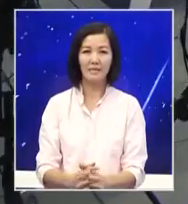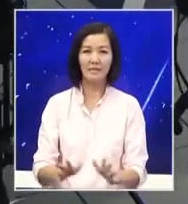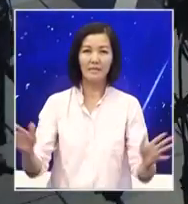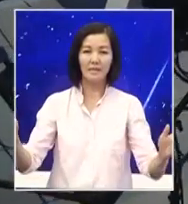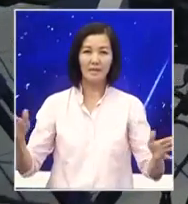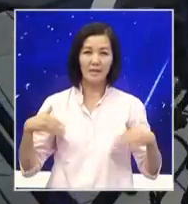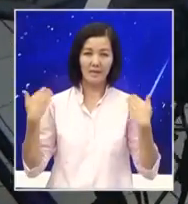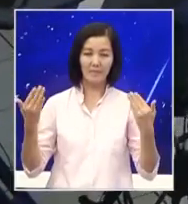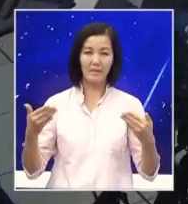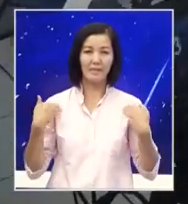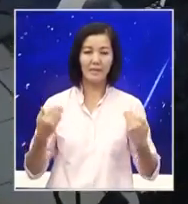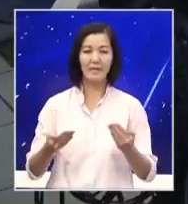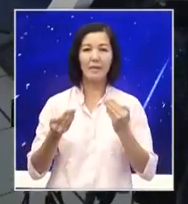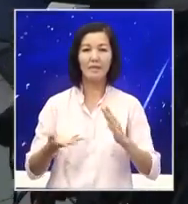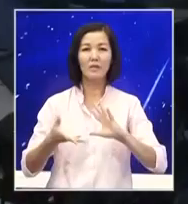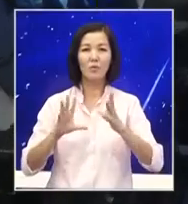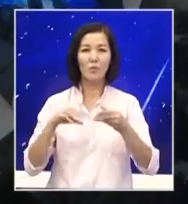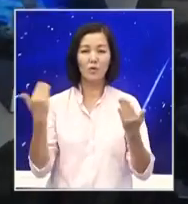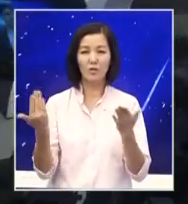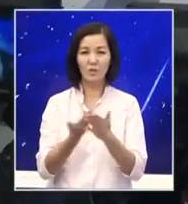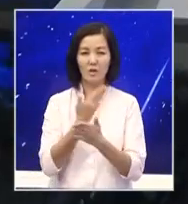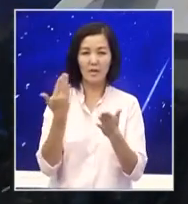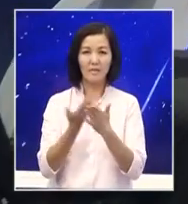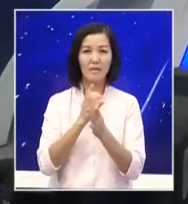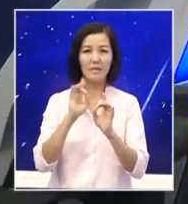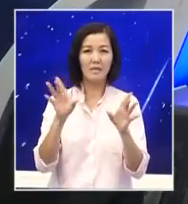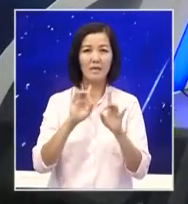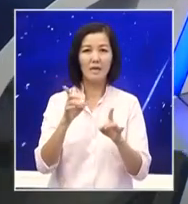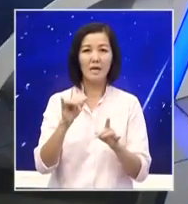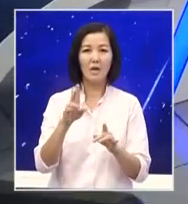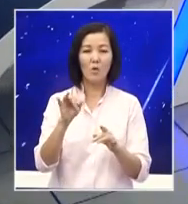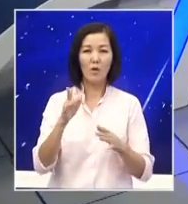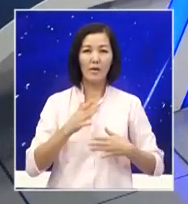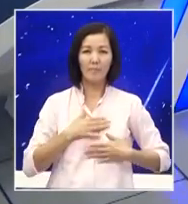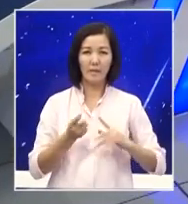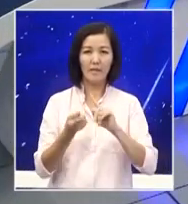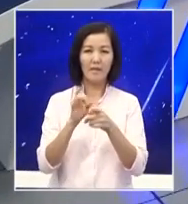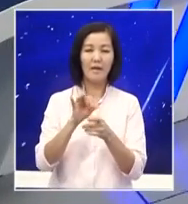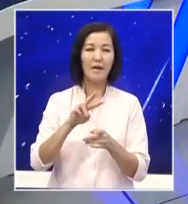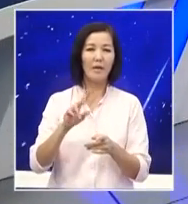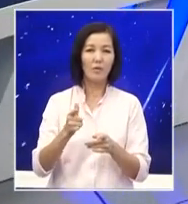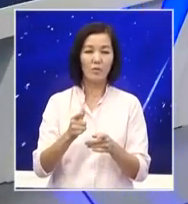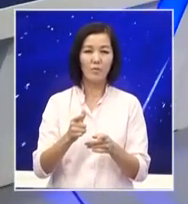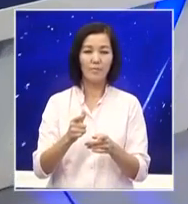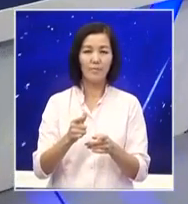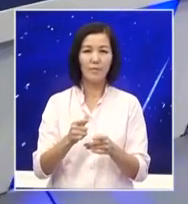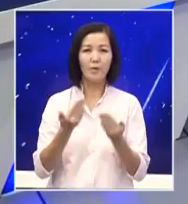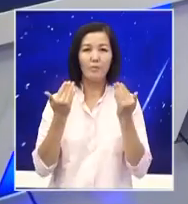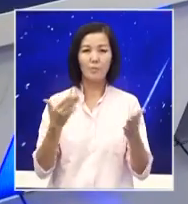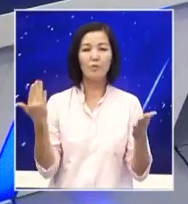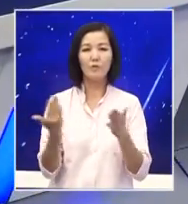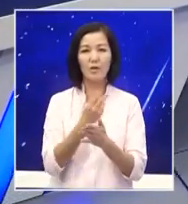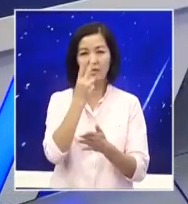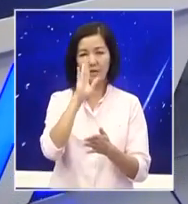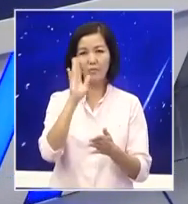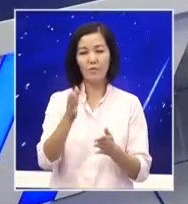армысыздар. Аймақтың бастарнасында қорытынды жаңалықтар студияда ақпараттар легмен Гауһар Мұса, сол даудырмада Айгүл Жұмаш қызы.